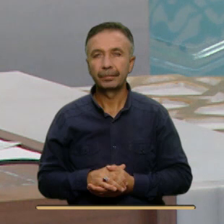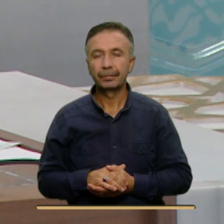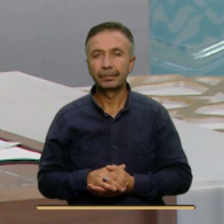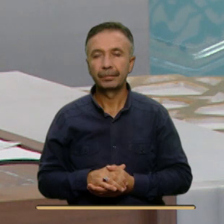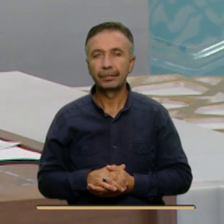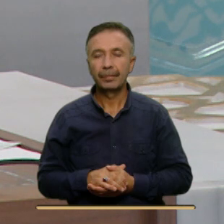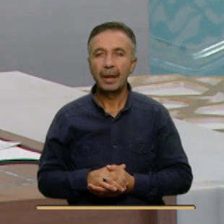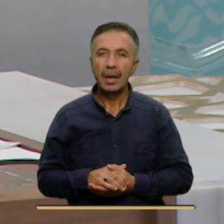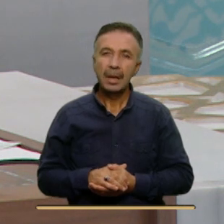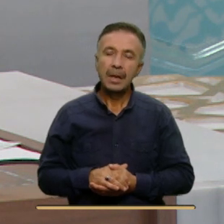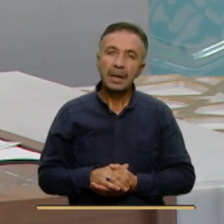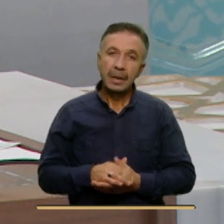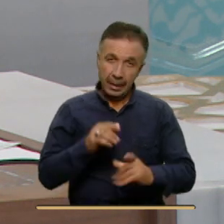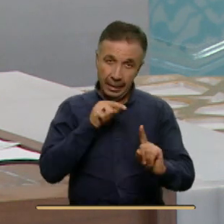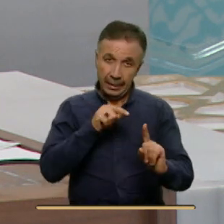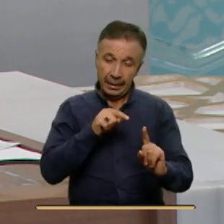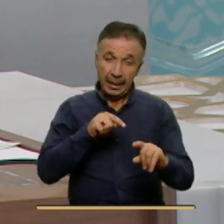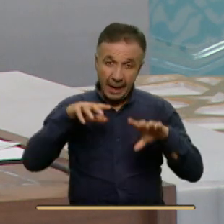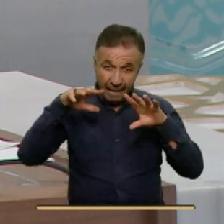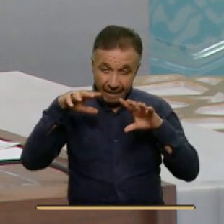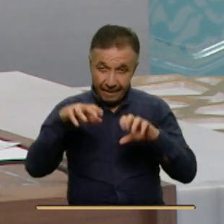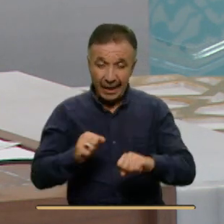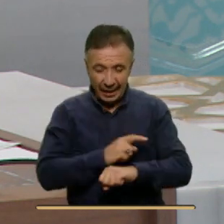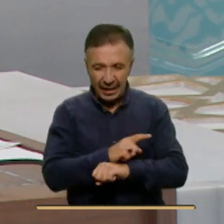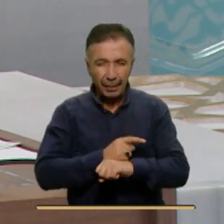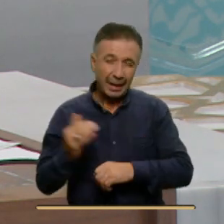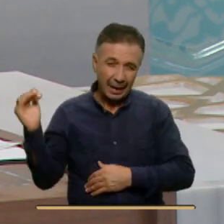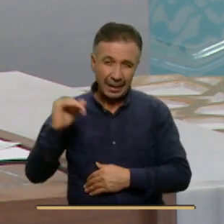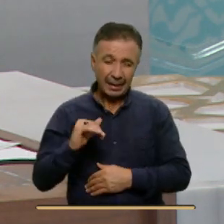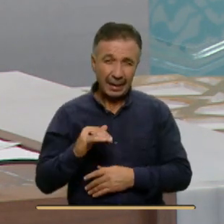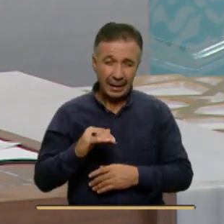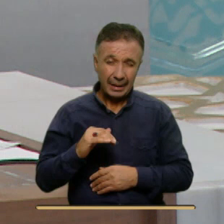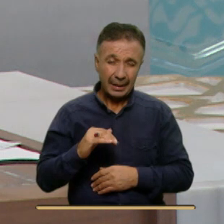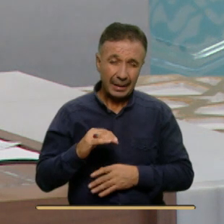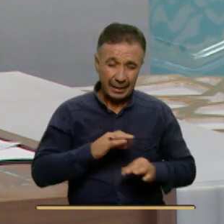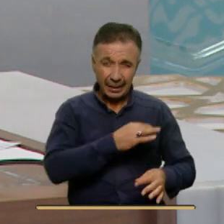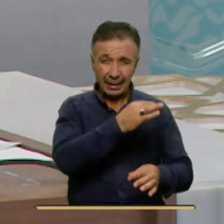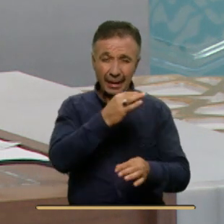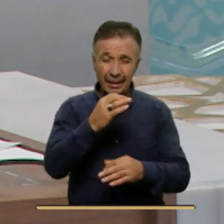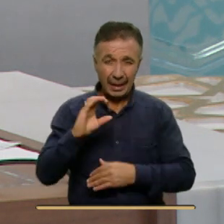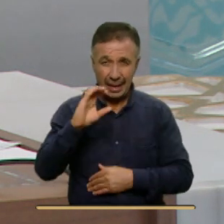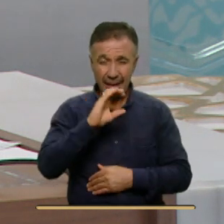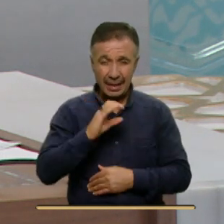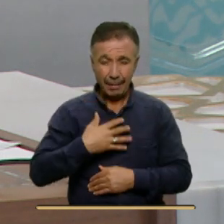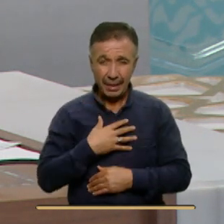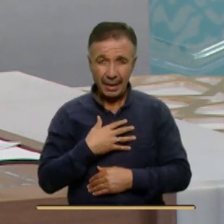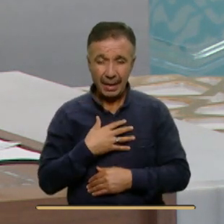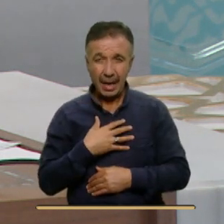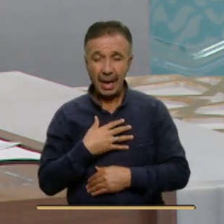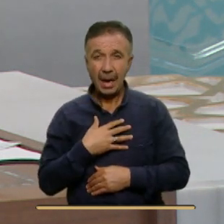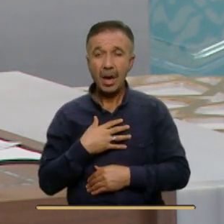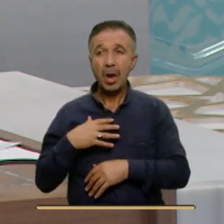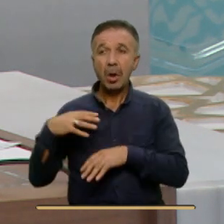Sana fetih geldiğinde ve insanların da bölük bölük İslam'a girdiğini gördüğünde hamd